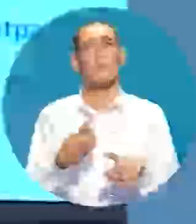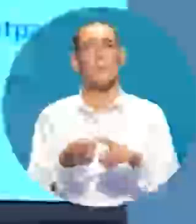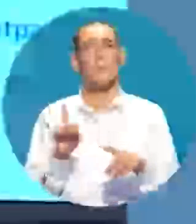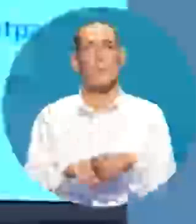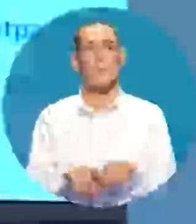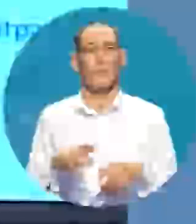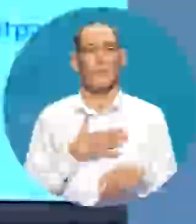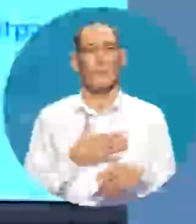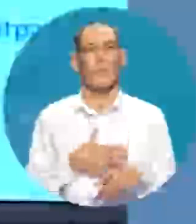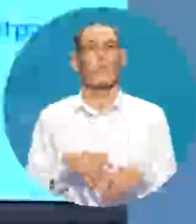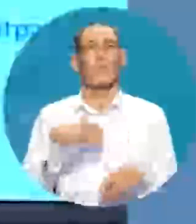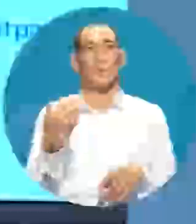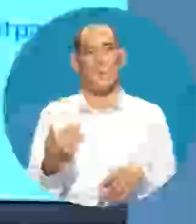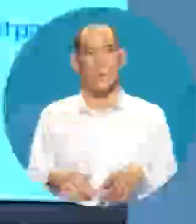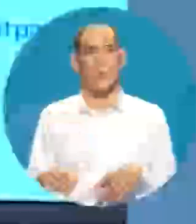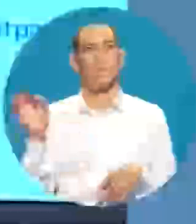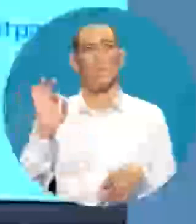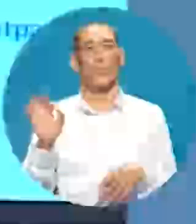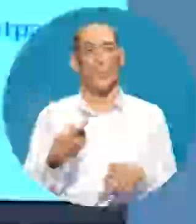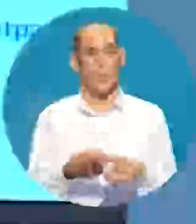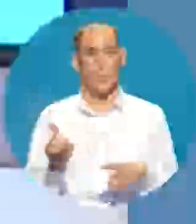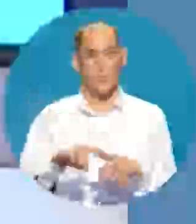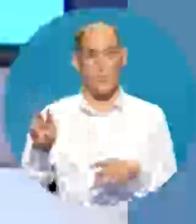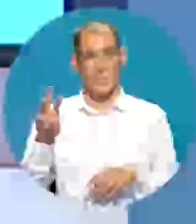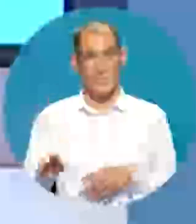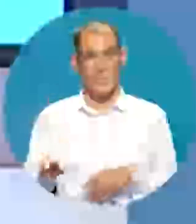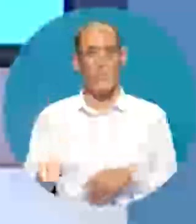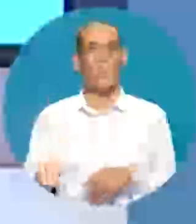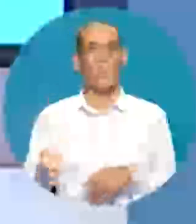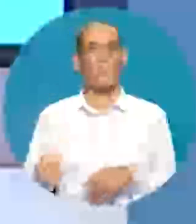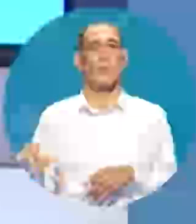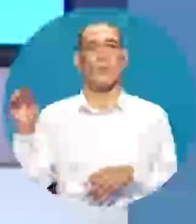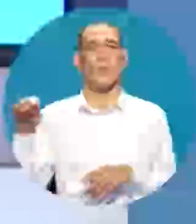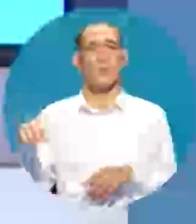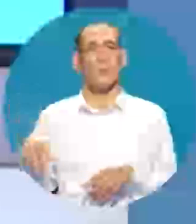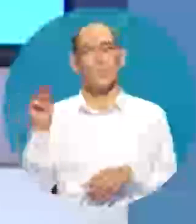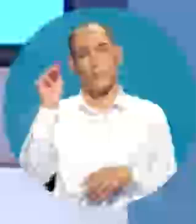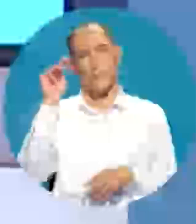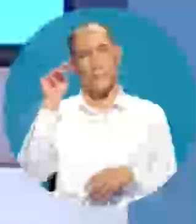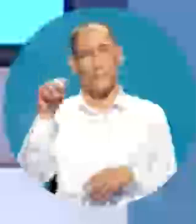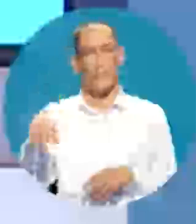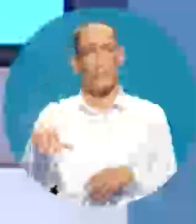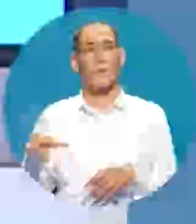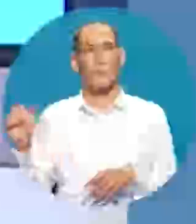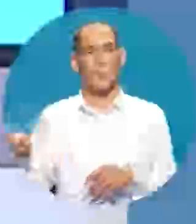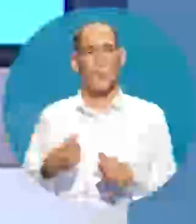Men sizlarga T ham O harflarining keladigan odam otlarining yozib